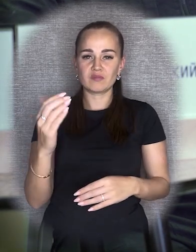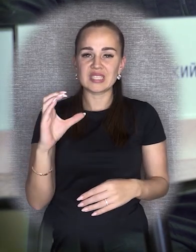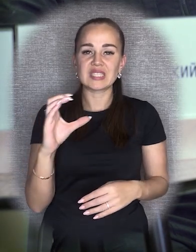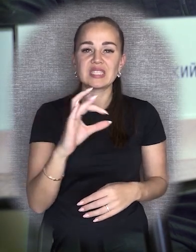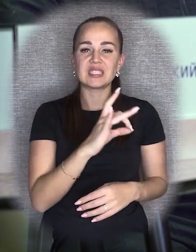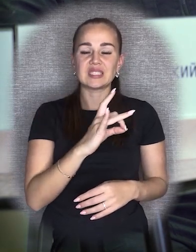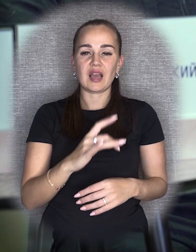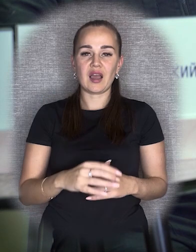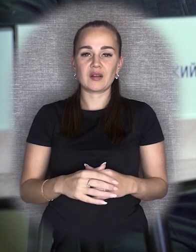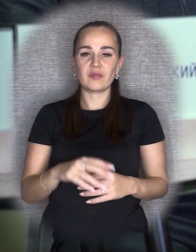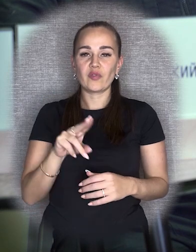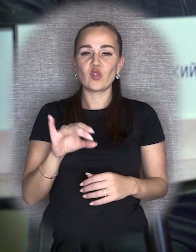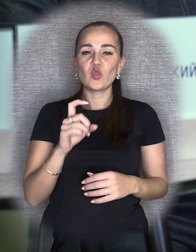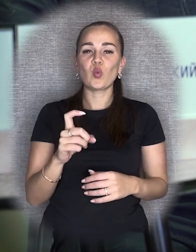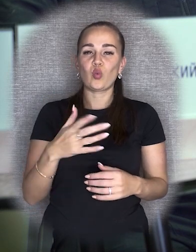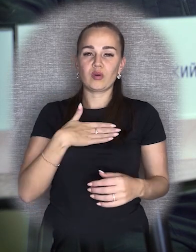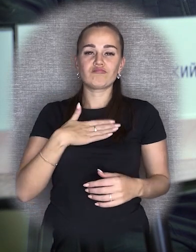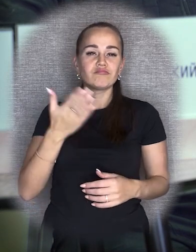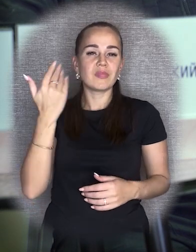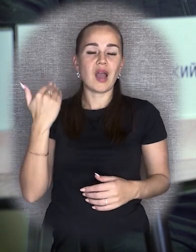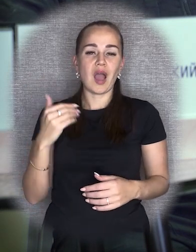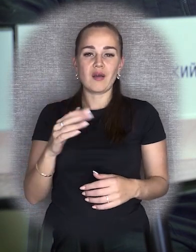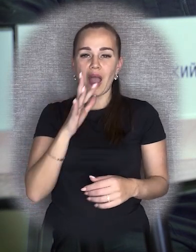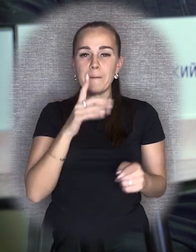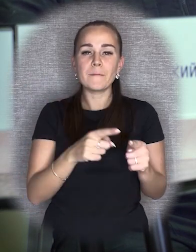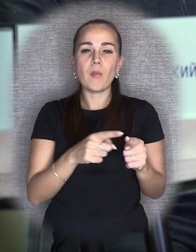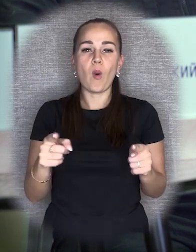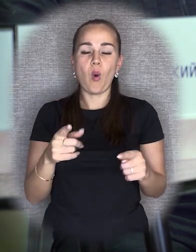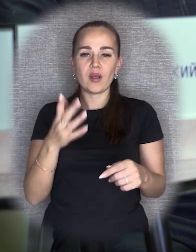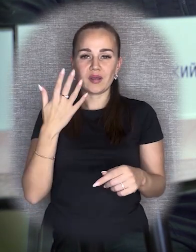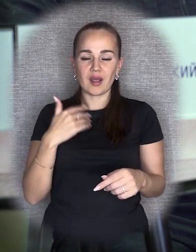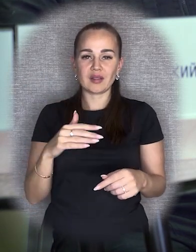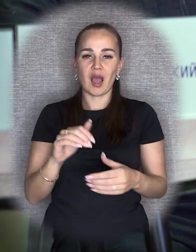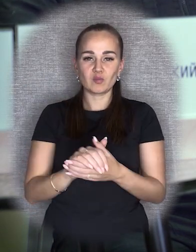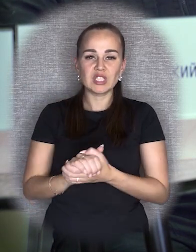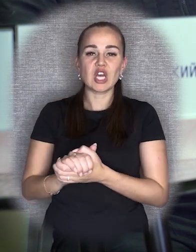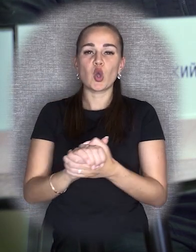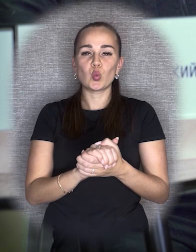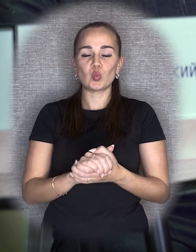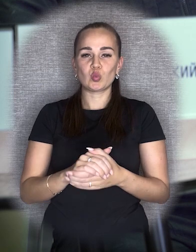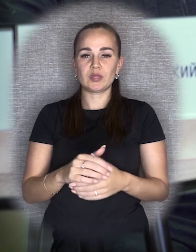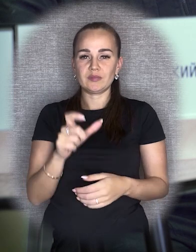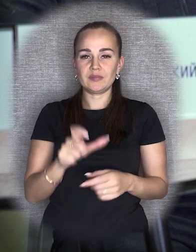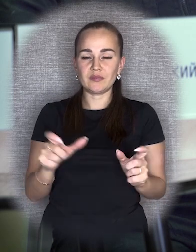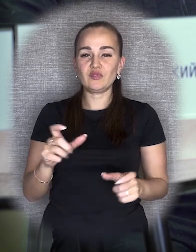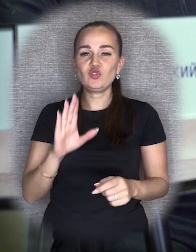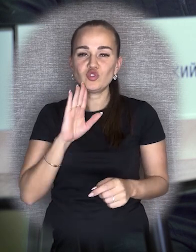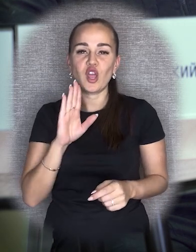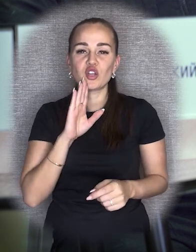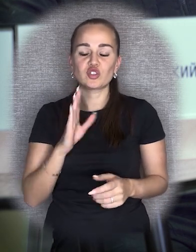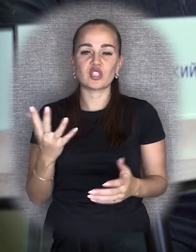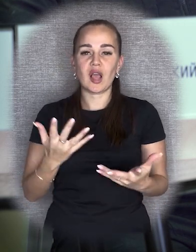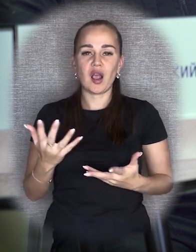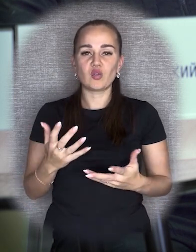вот дух эпохи, когда союз соединенный, и женщина там тоже, которая вот